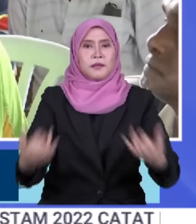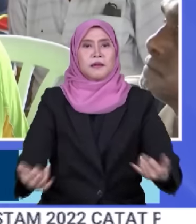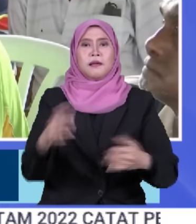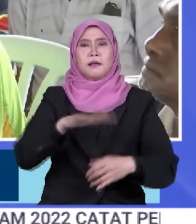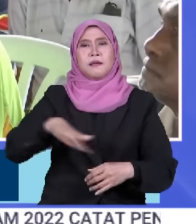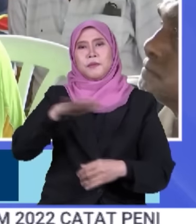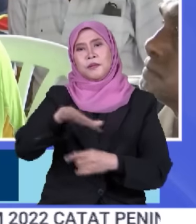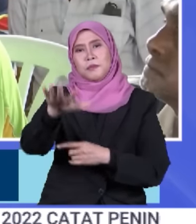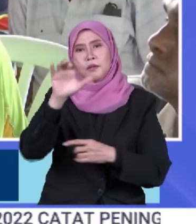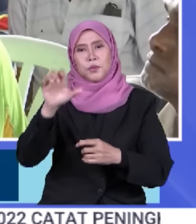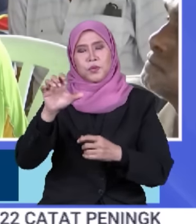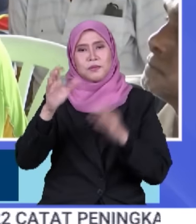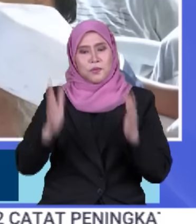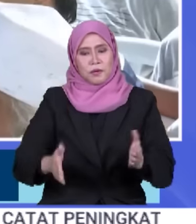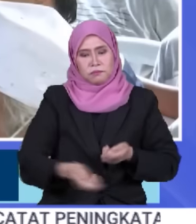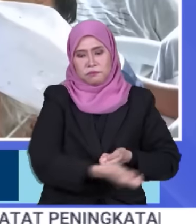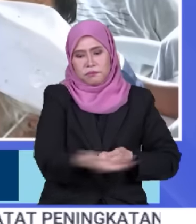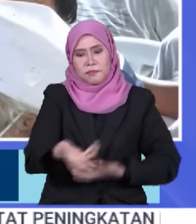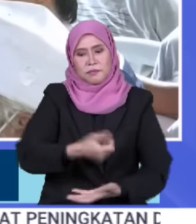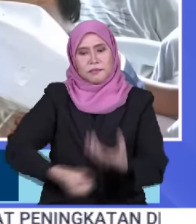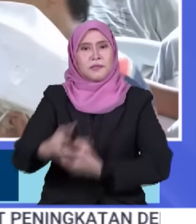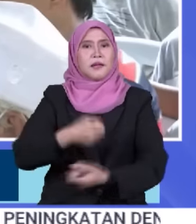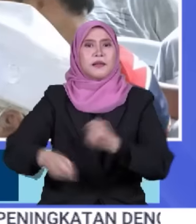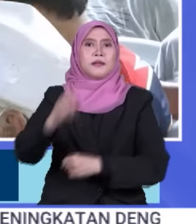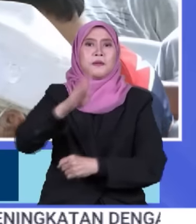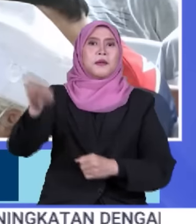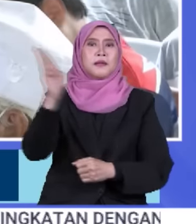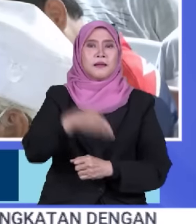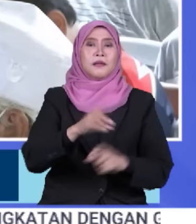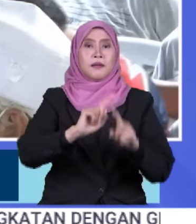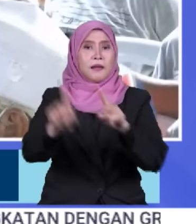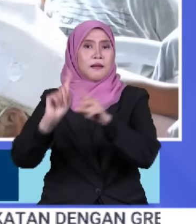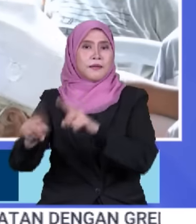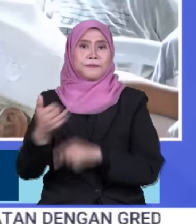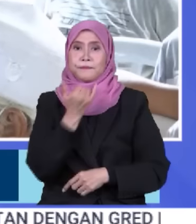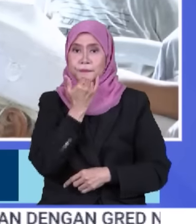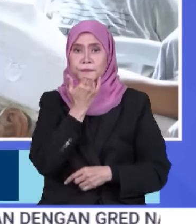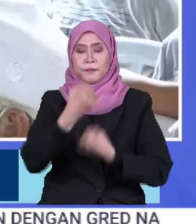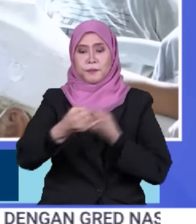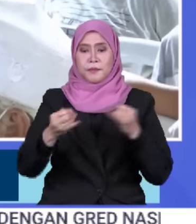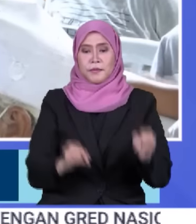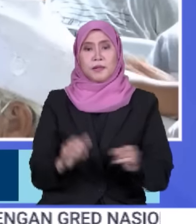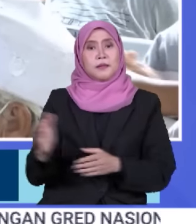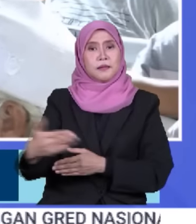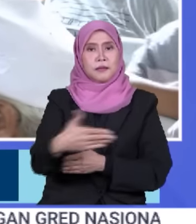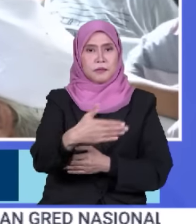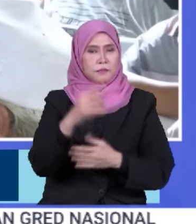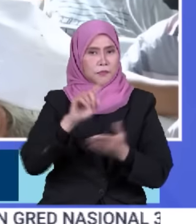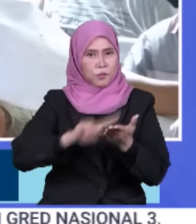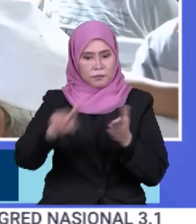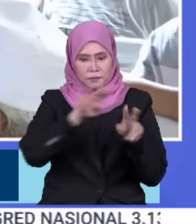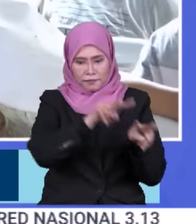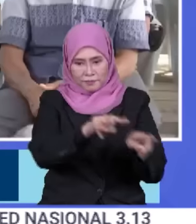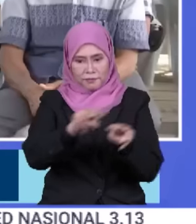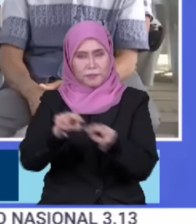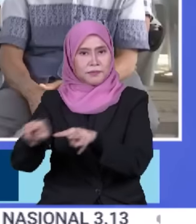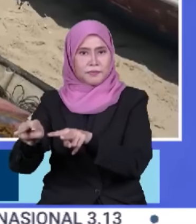500 lesen nelayan dibatalkan melibatkan pelbagai kesalahan. Jabatan Perikanan sentiasa membuat